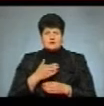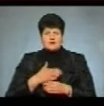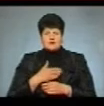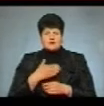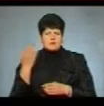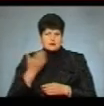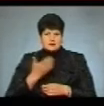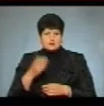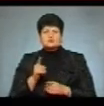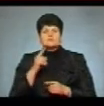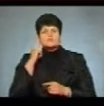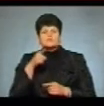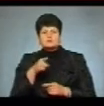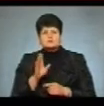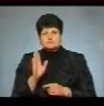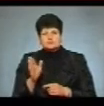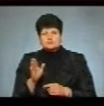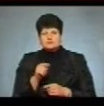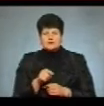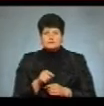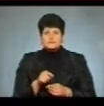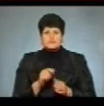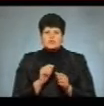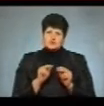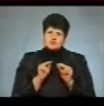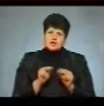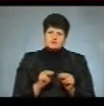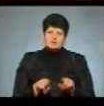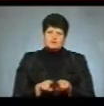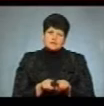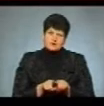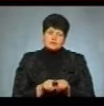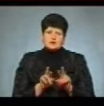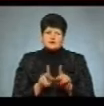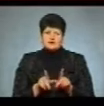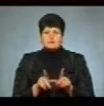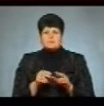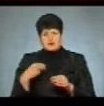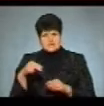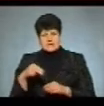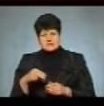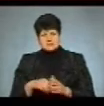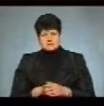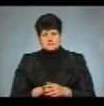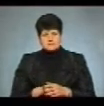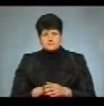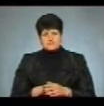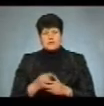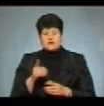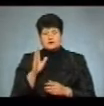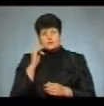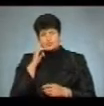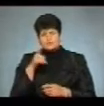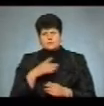прогнозуєте, чи буде вона за такою чесністю, скажімо так, як перед президентська гонка? Я думаю, що вона буде